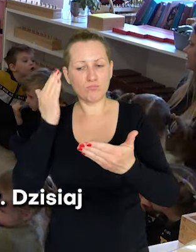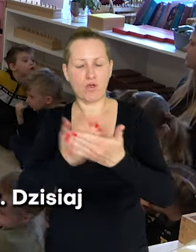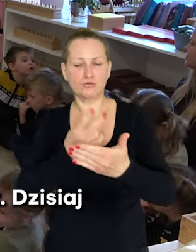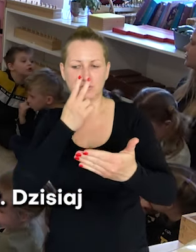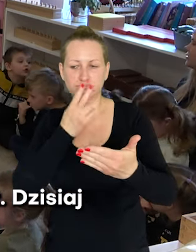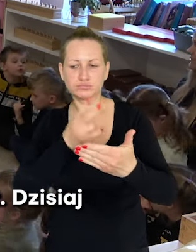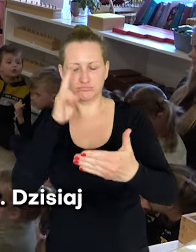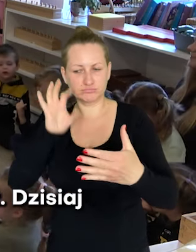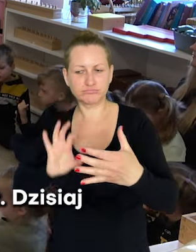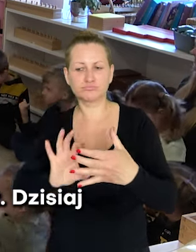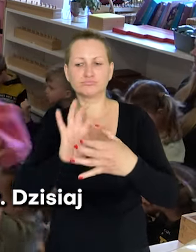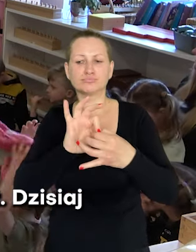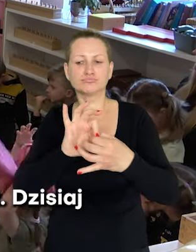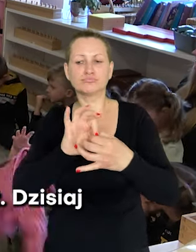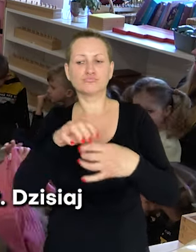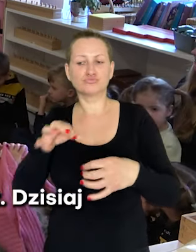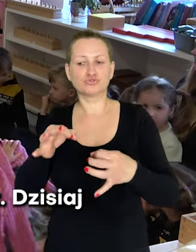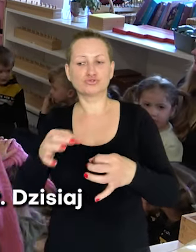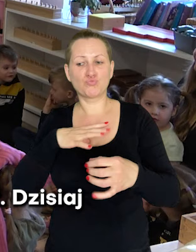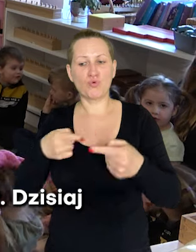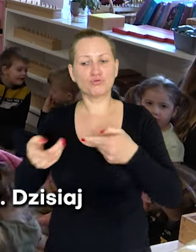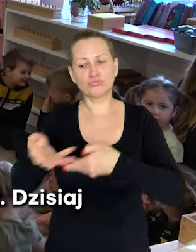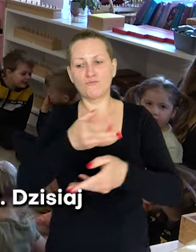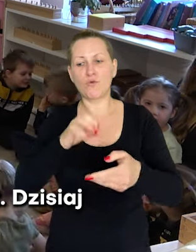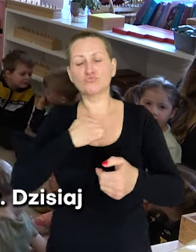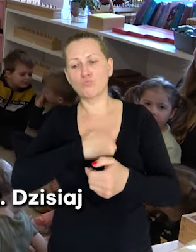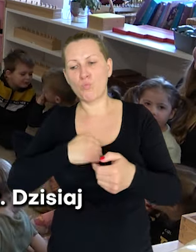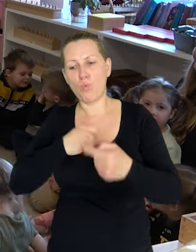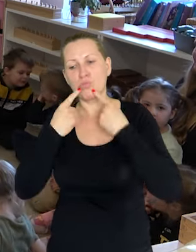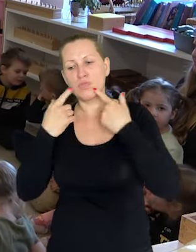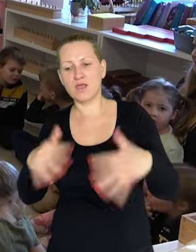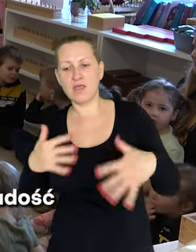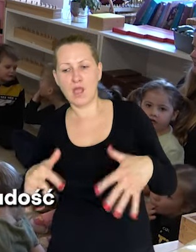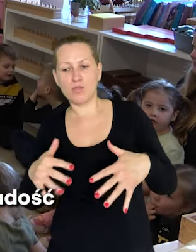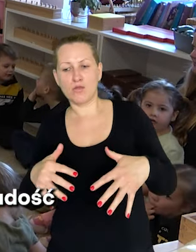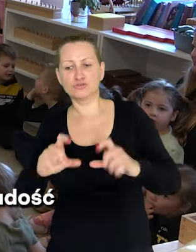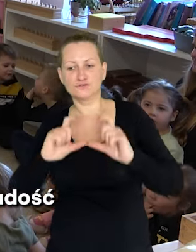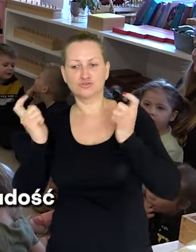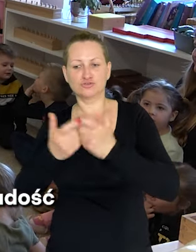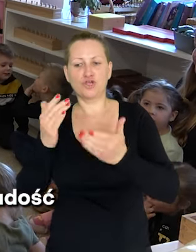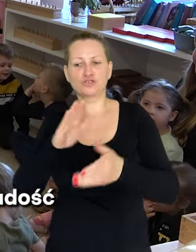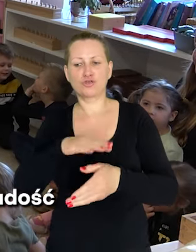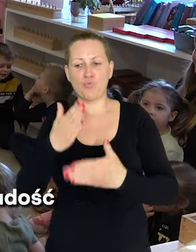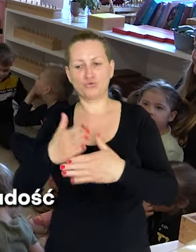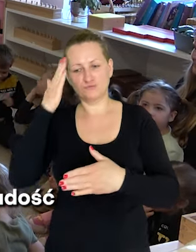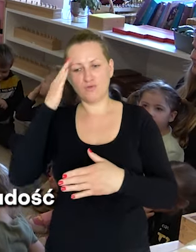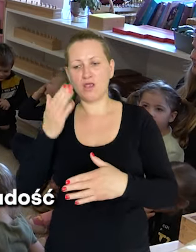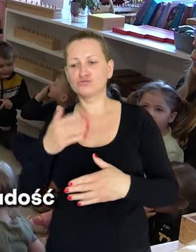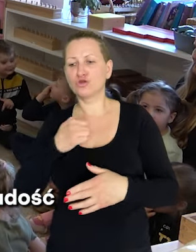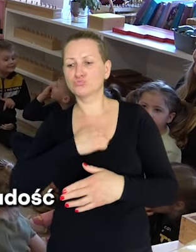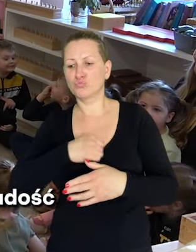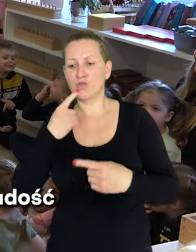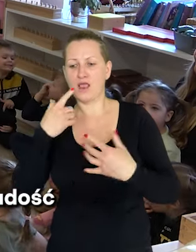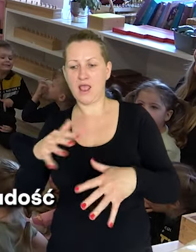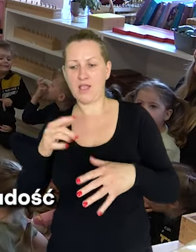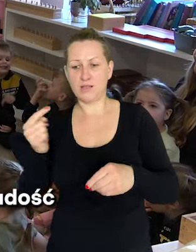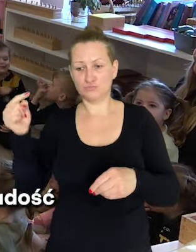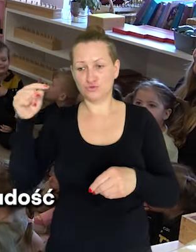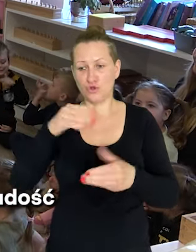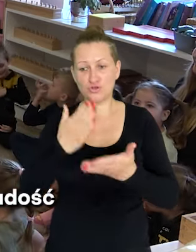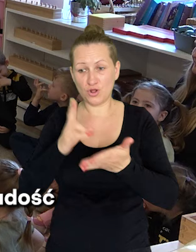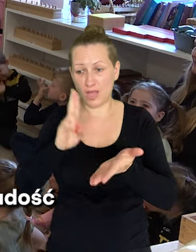sobie przybliżać temat. I dzisiaj rozmawialiśmy o smutku i radości i wszystkie dzieci już wiedzą, że i smutek i radość